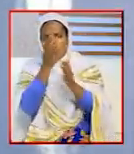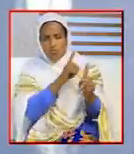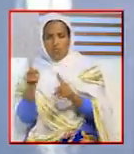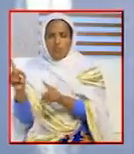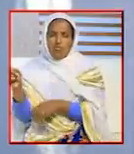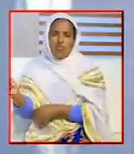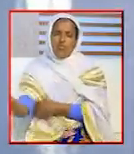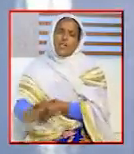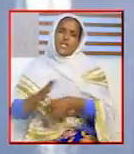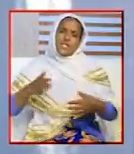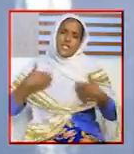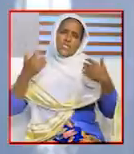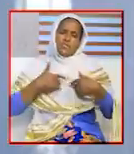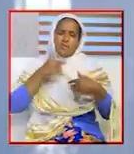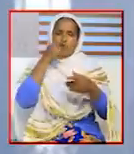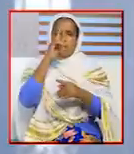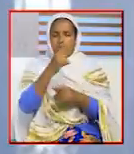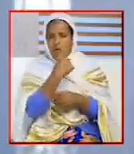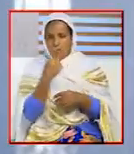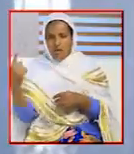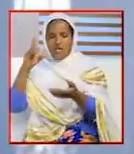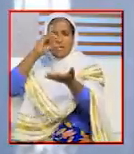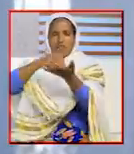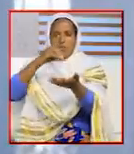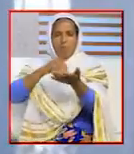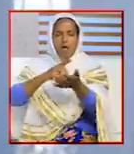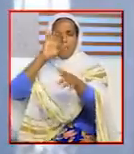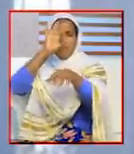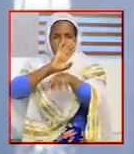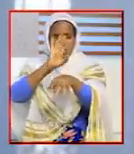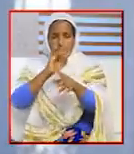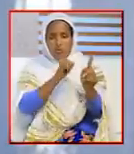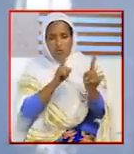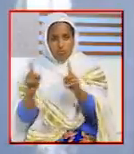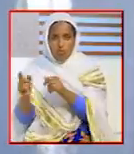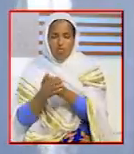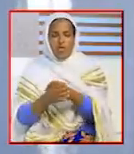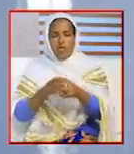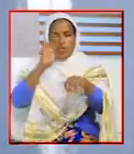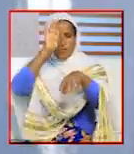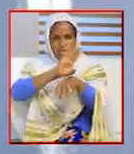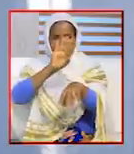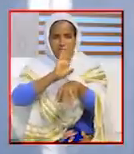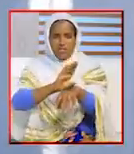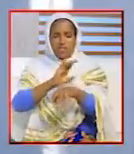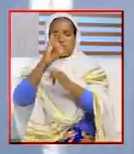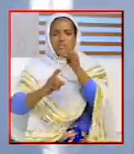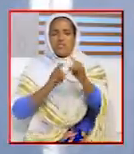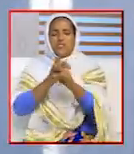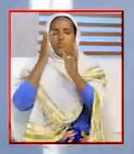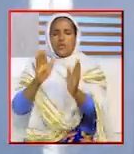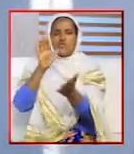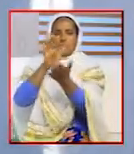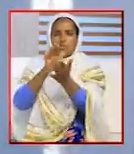በኩል ደስ የሚል በአንዳንድ የከተማ አጥቢያ ቤተክርስቲያናት ደግሞ የቤተክርስቲያን ዘመናዊ